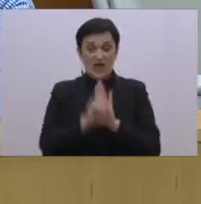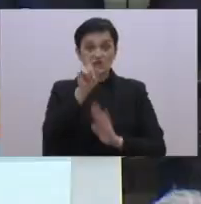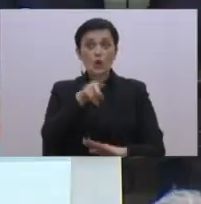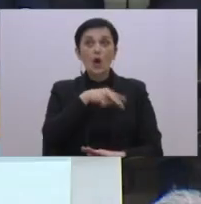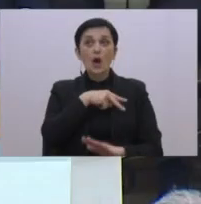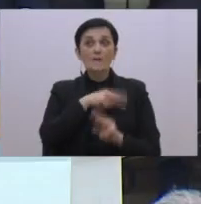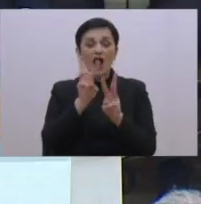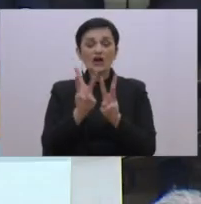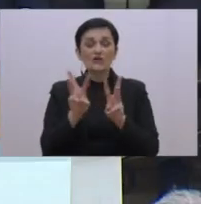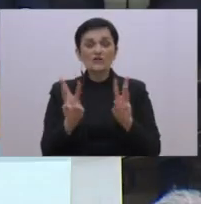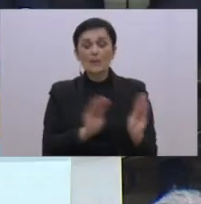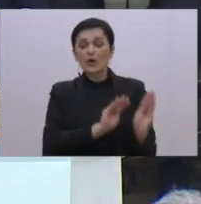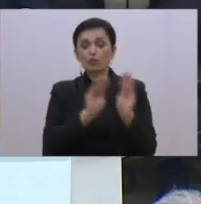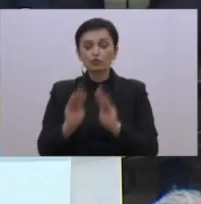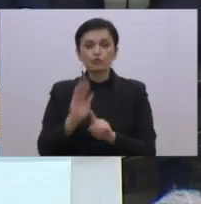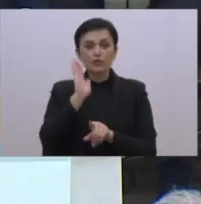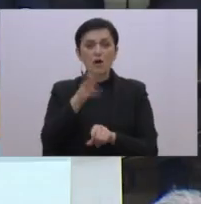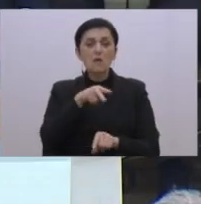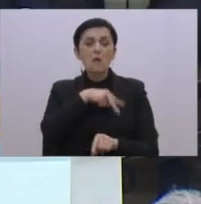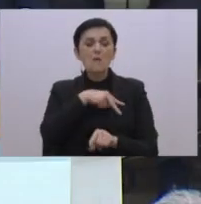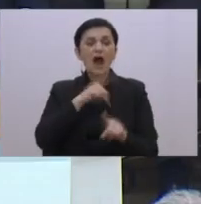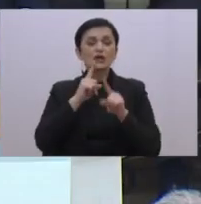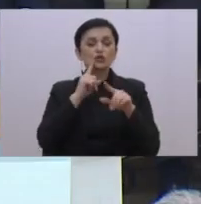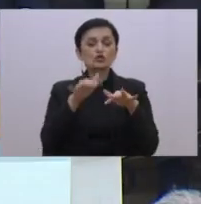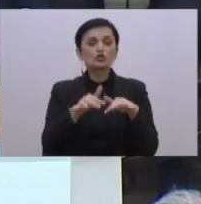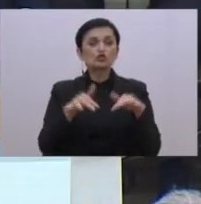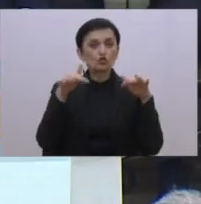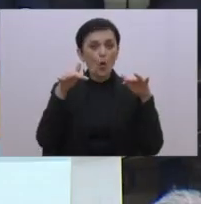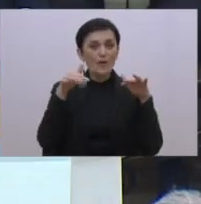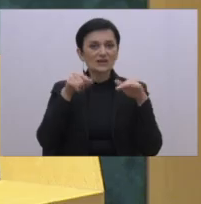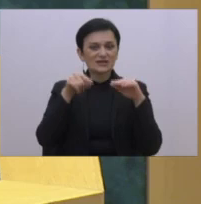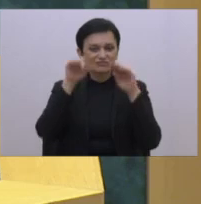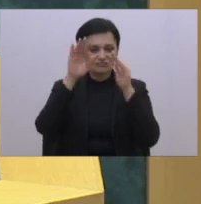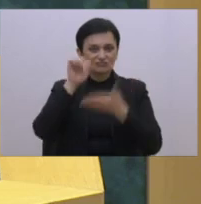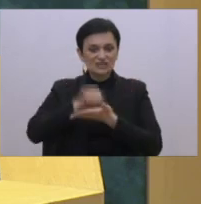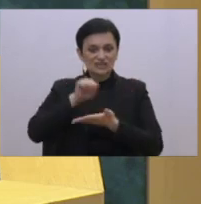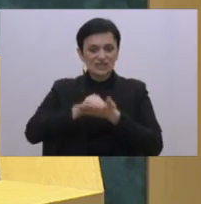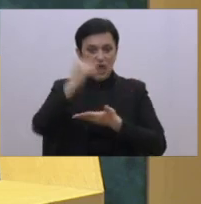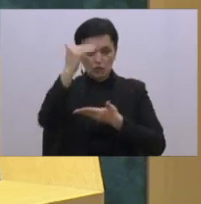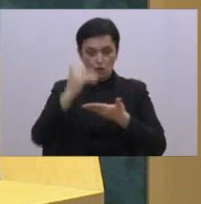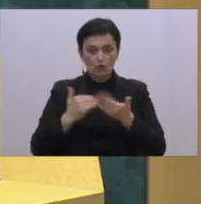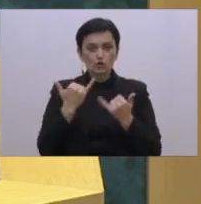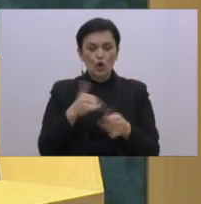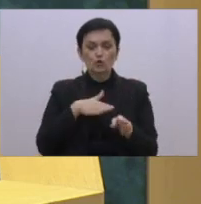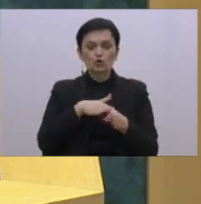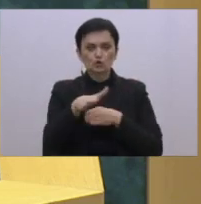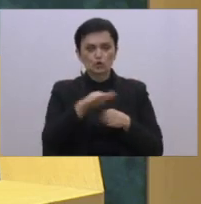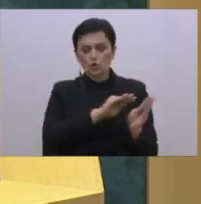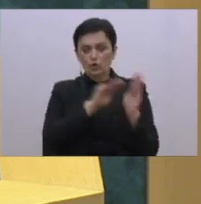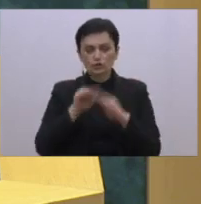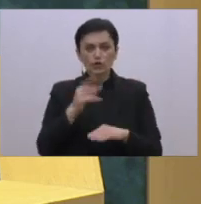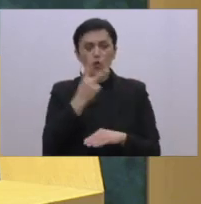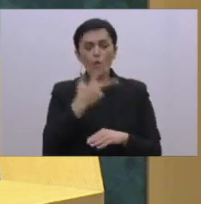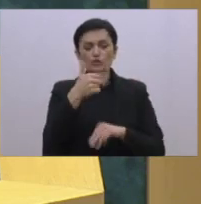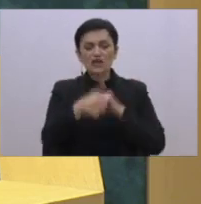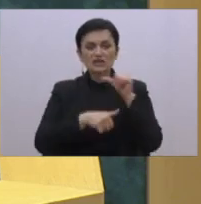პარლამენტის ვებგვერდზე განთავსდება პარლამენტის პლენარული სხდომების სტენოგრამებიც. დღეს უკვე სრულად არის ატვირთული